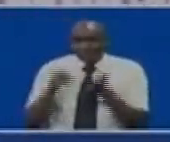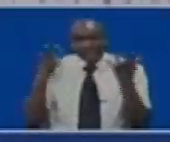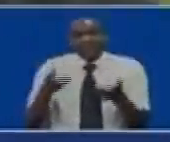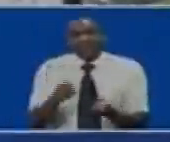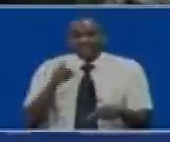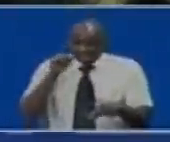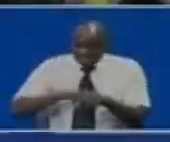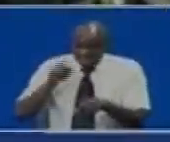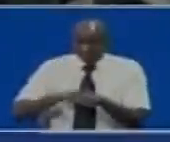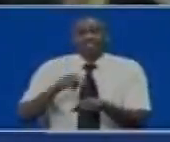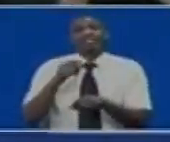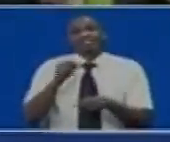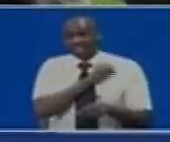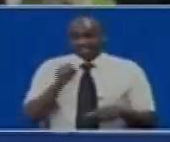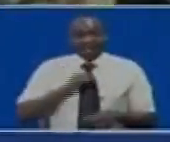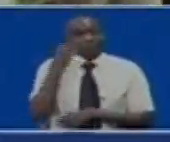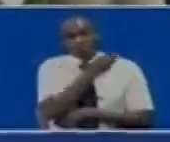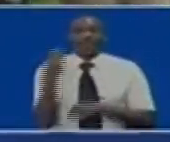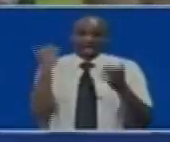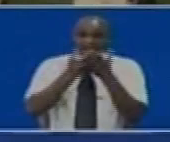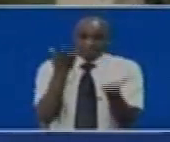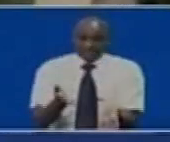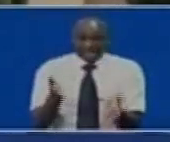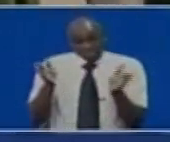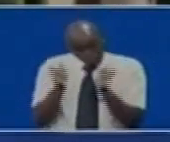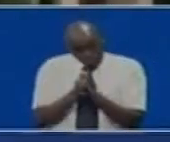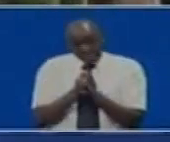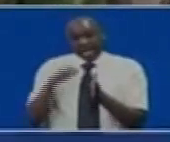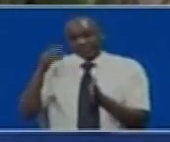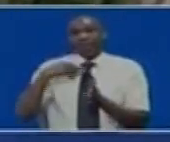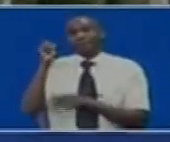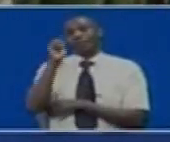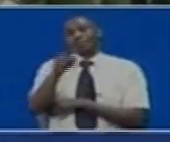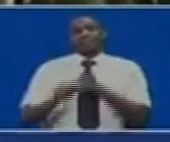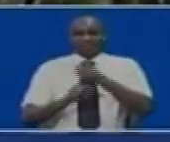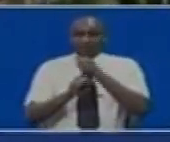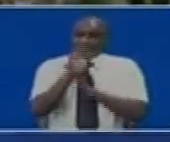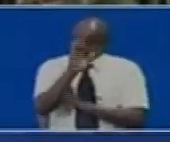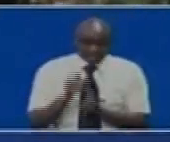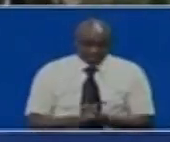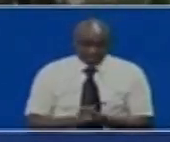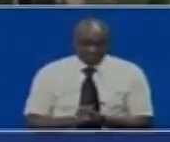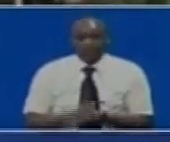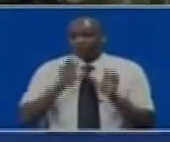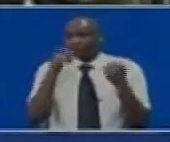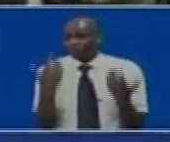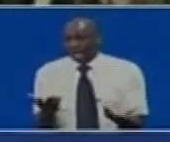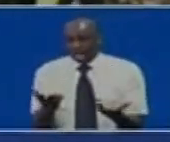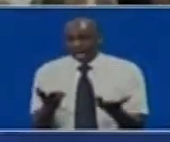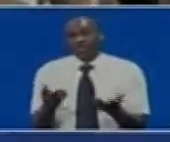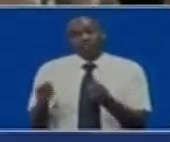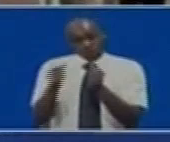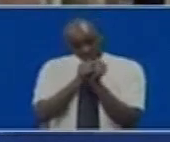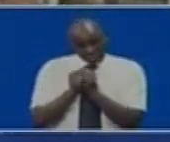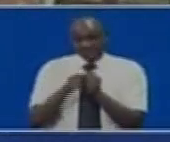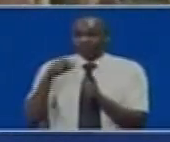pindi seneta Kirai Tumurungi alipowasili, akiandamana na wabunge wanaunga mkono vuguvugu lake la Kikali linalotokana na kuja pamoja kwa